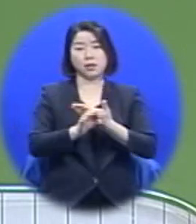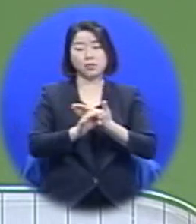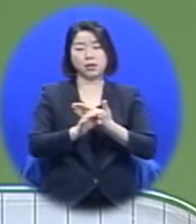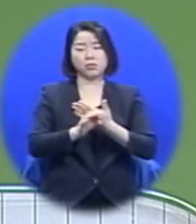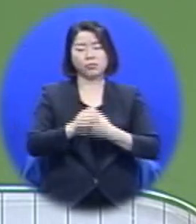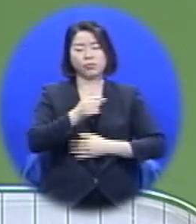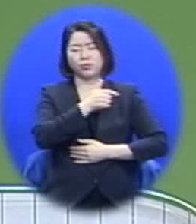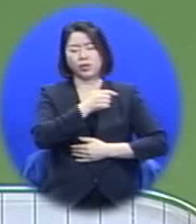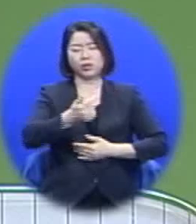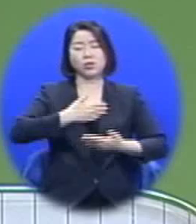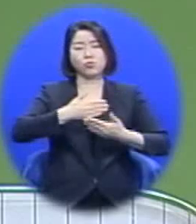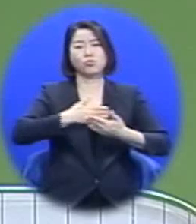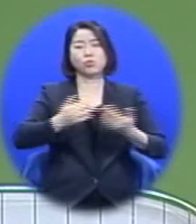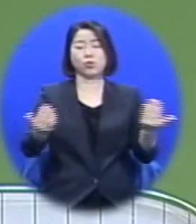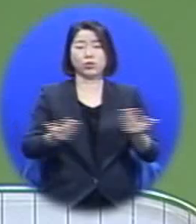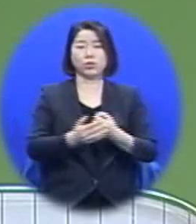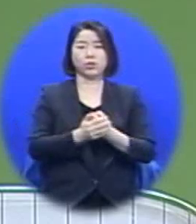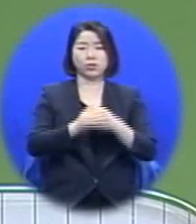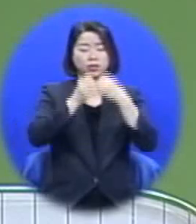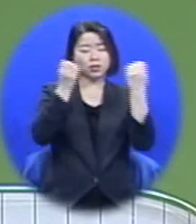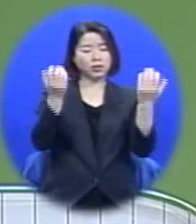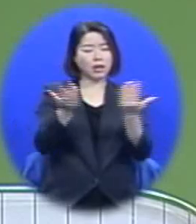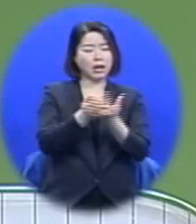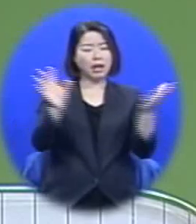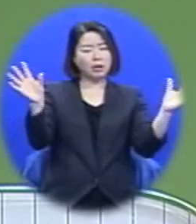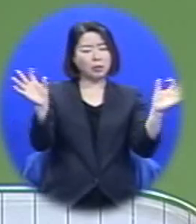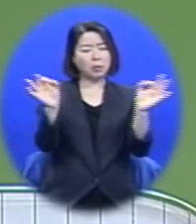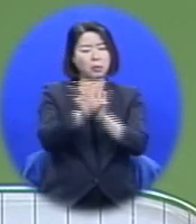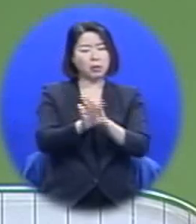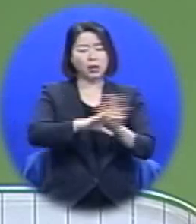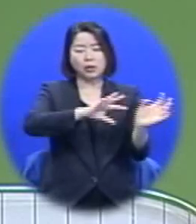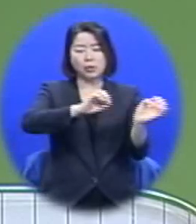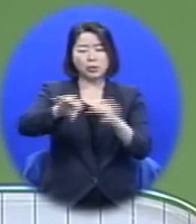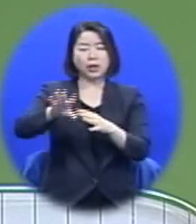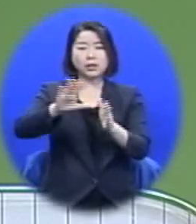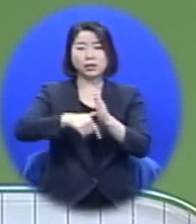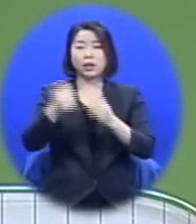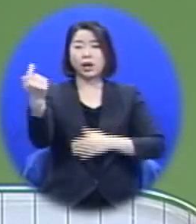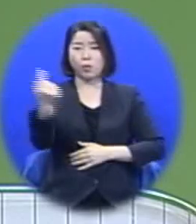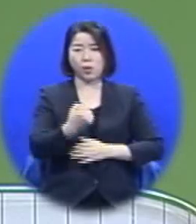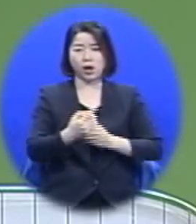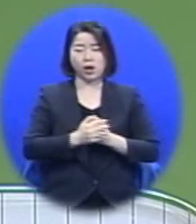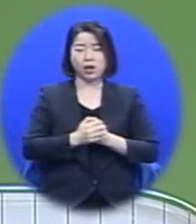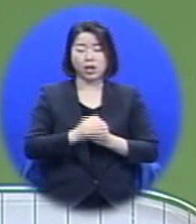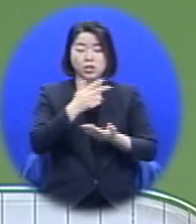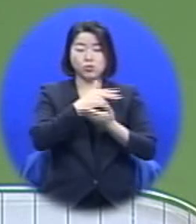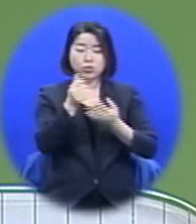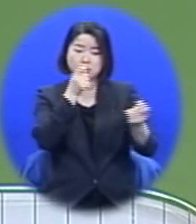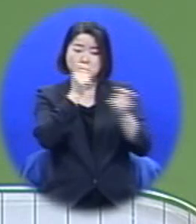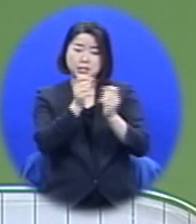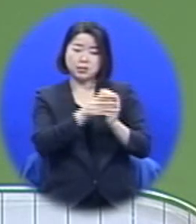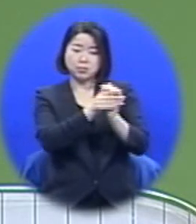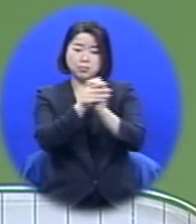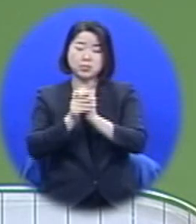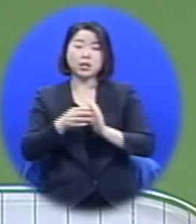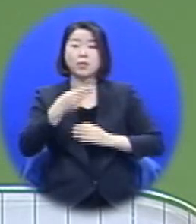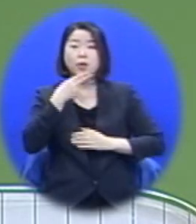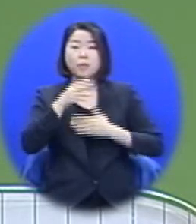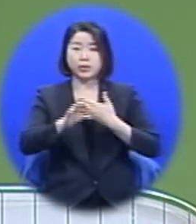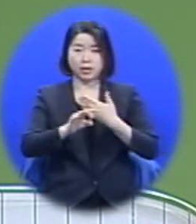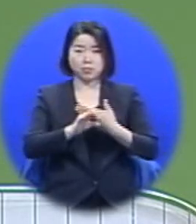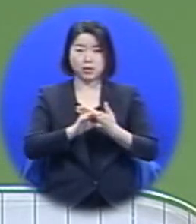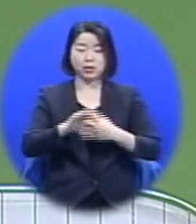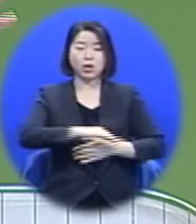왜냐하면 다 잃어버리는 때가 곧 올 거예요 주님과의 친밀함 연 잃어버리고 낮다면 그 다음엔